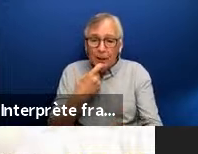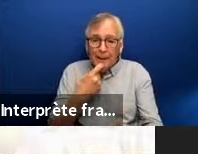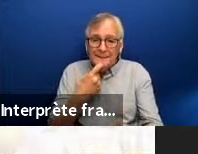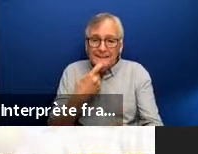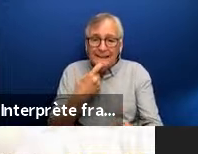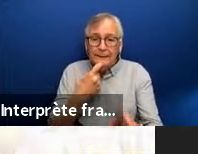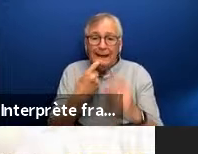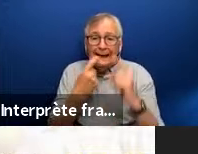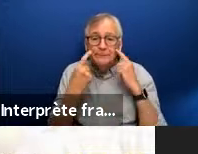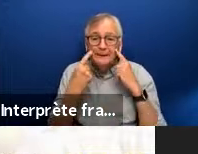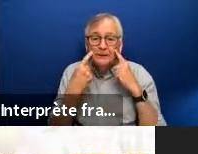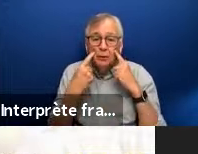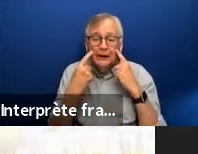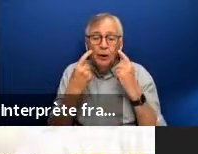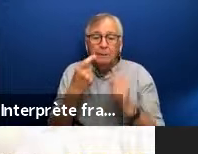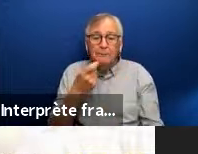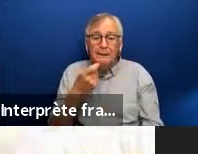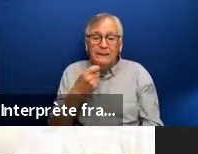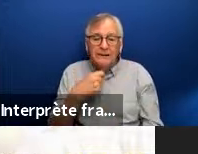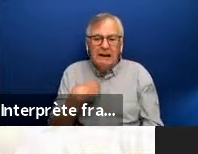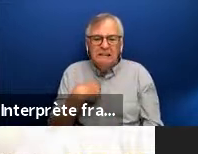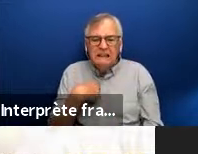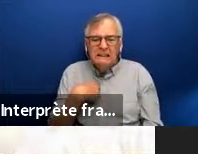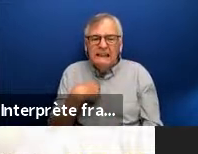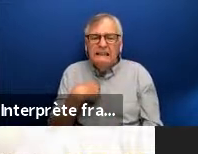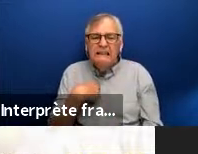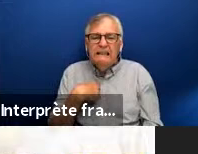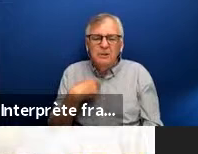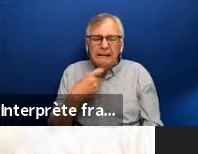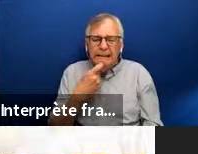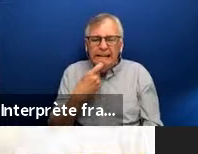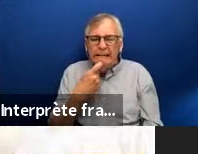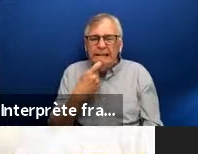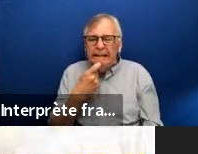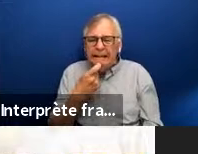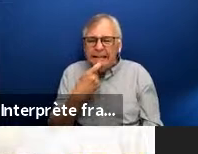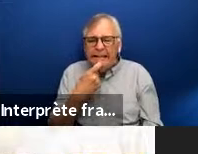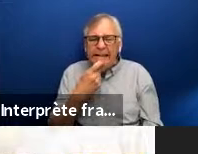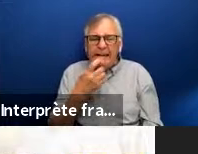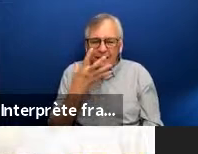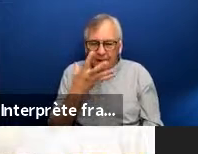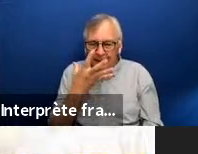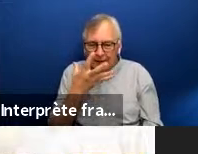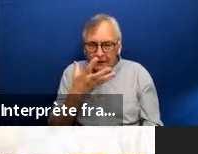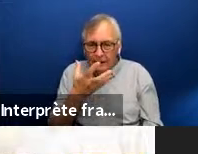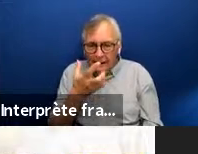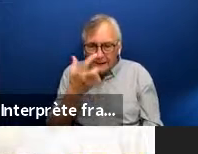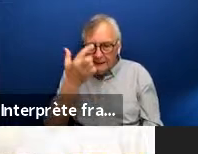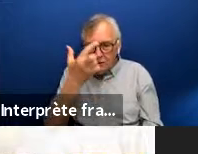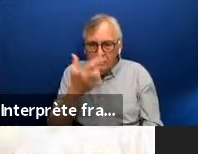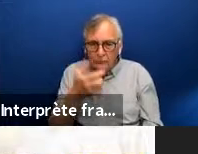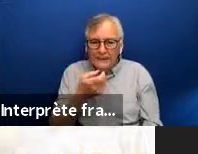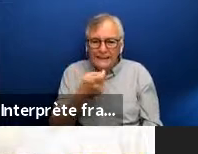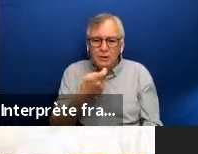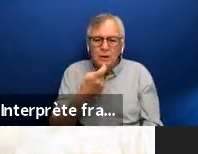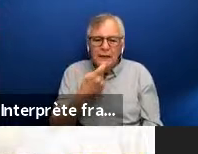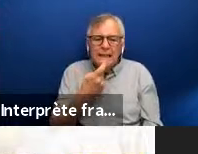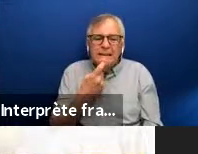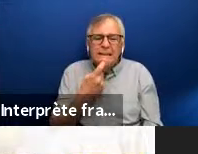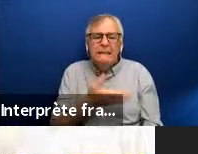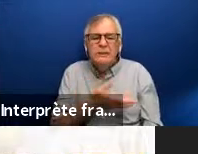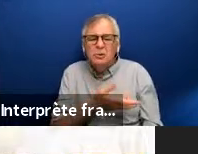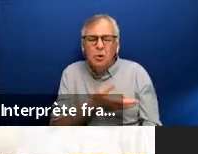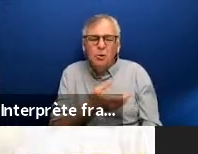facile, c'est le même signe, mais l'expression est complètement différente. C'est qui ça? Qui? Vous voyez l'expression au niveau des